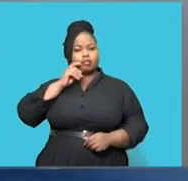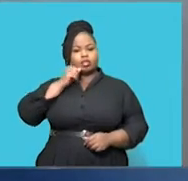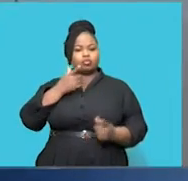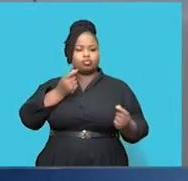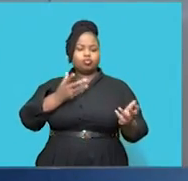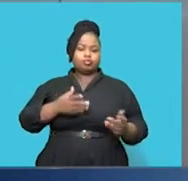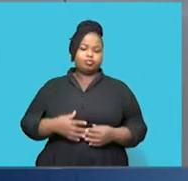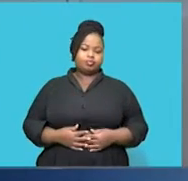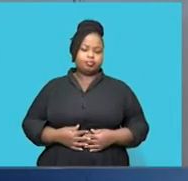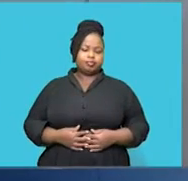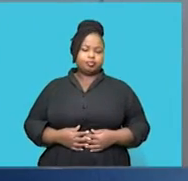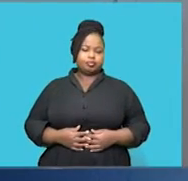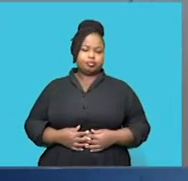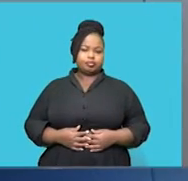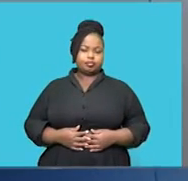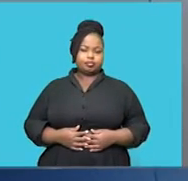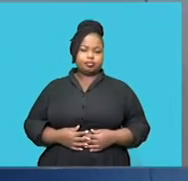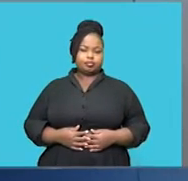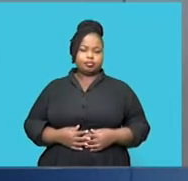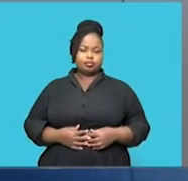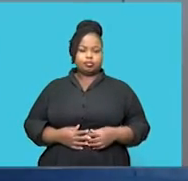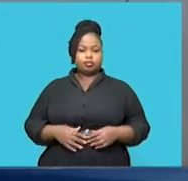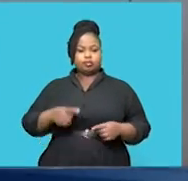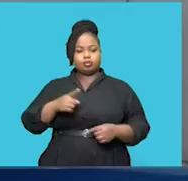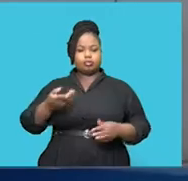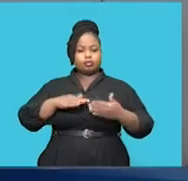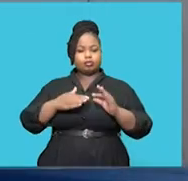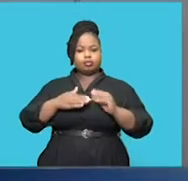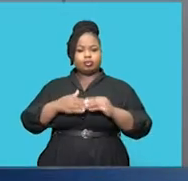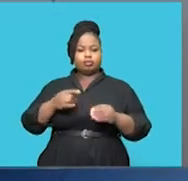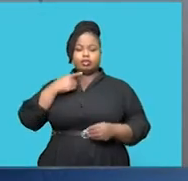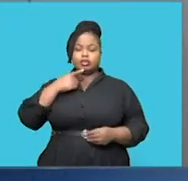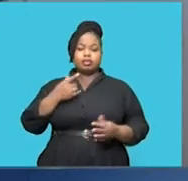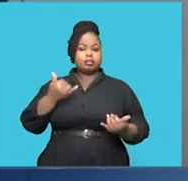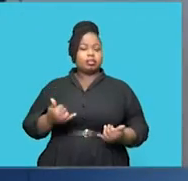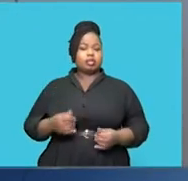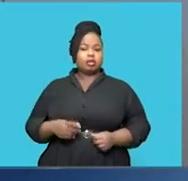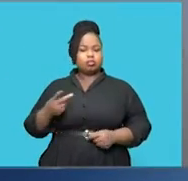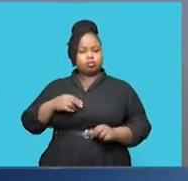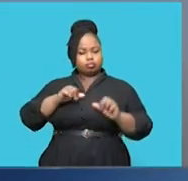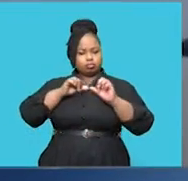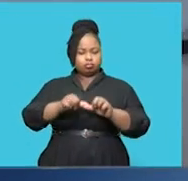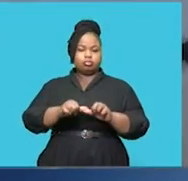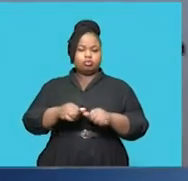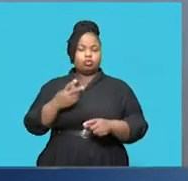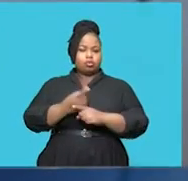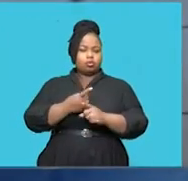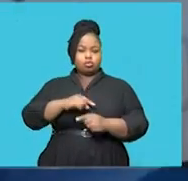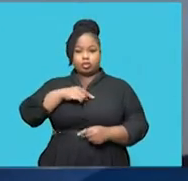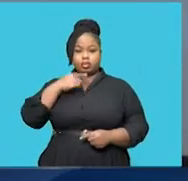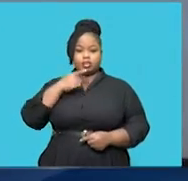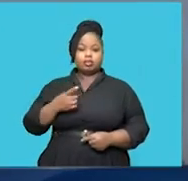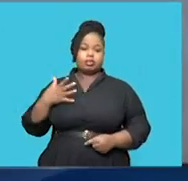owenzele lesenzulisi. Lamalungu asekuhlaleni athi awabuyi ngamva kwisimemelelo sawo